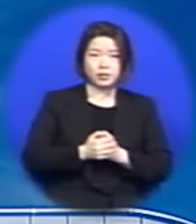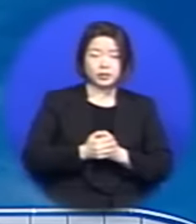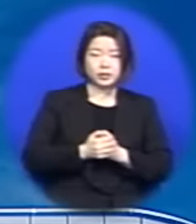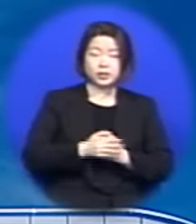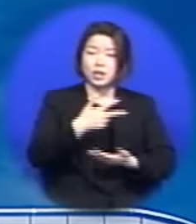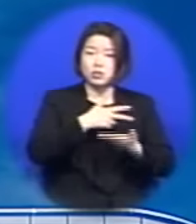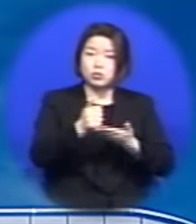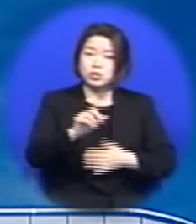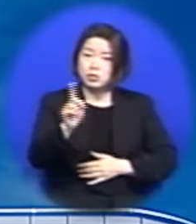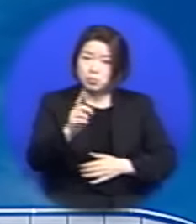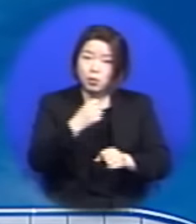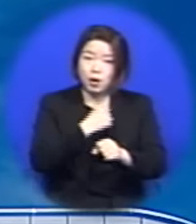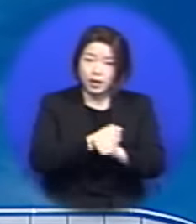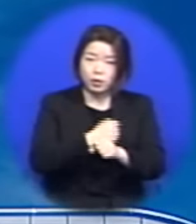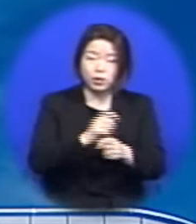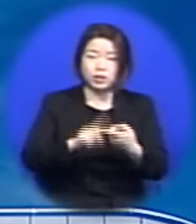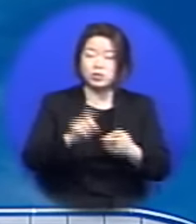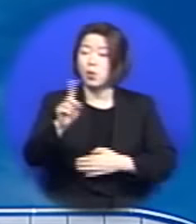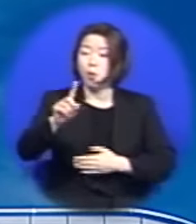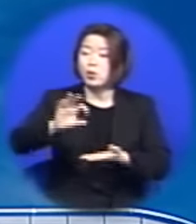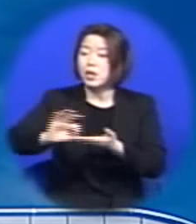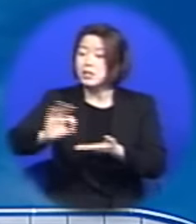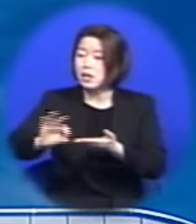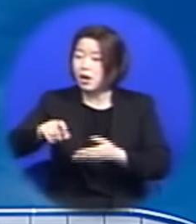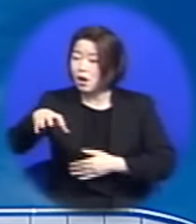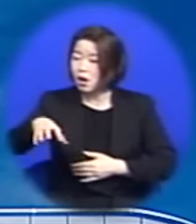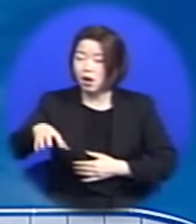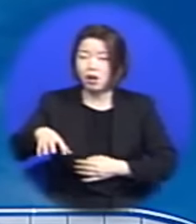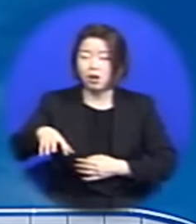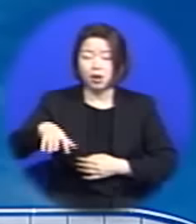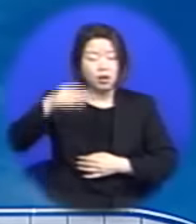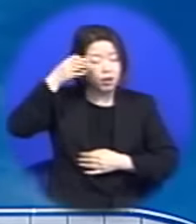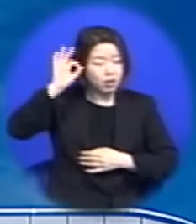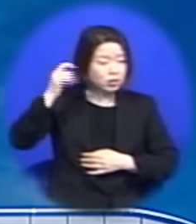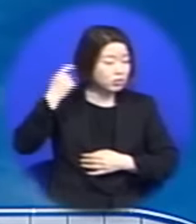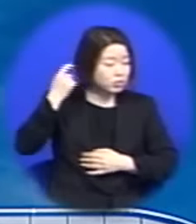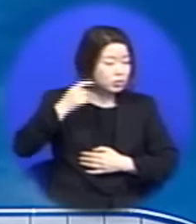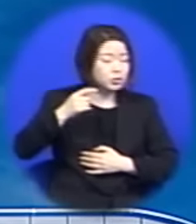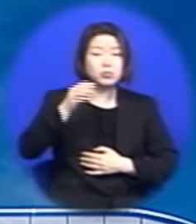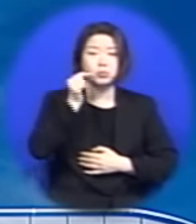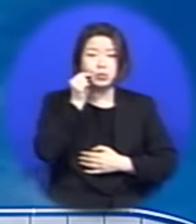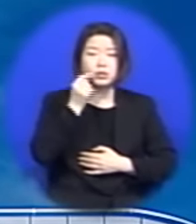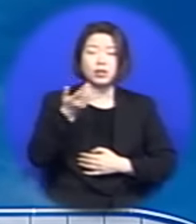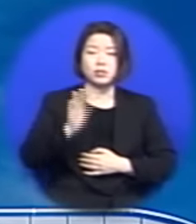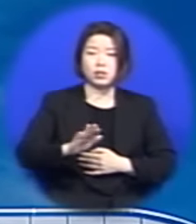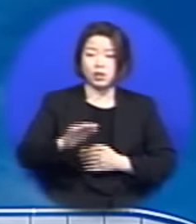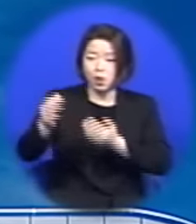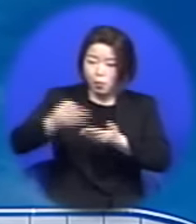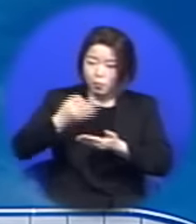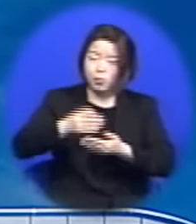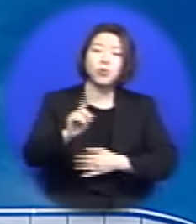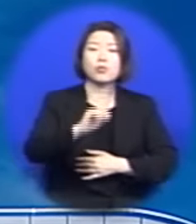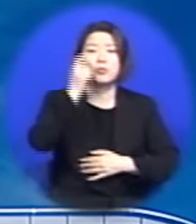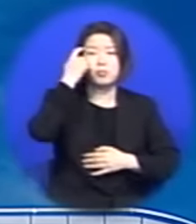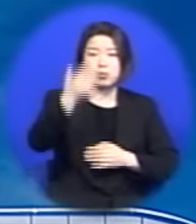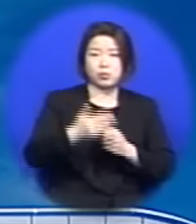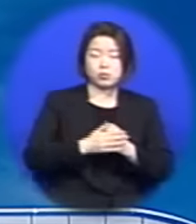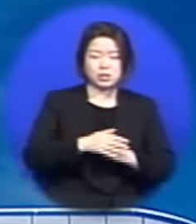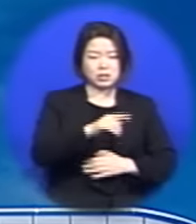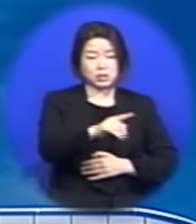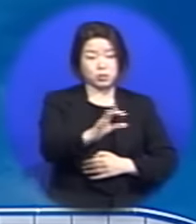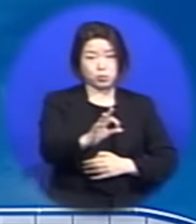주님이 뭐 하라고 하는지 어디다 쓰라는 이제도 깨달아들을 수도 없는데 돈을 벌면 뭐 하냐고요 그 돈이 그를 망하게